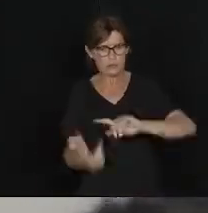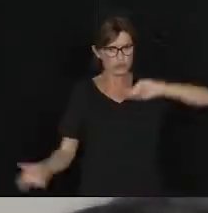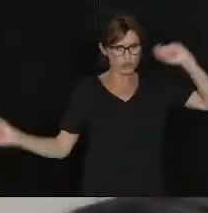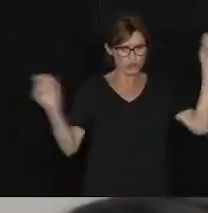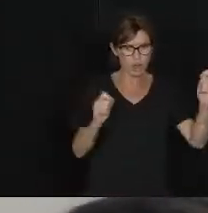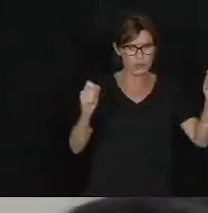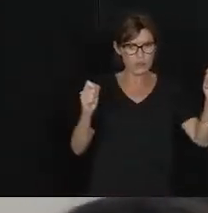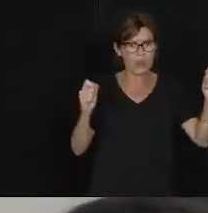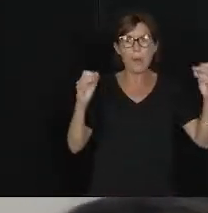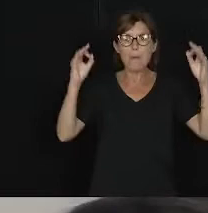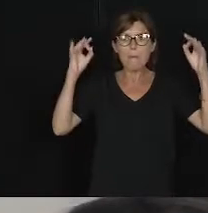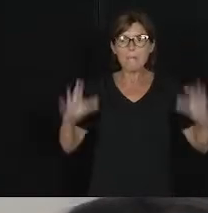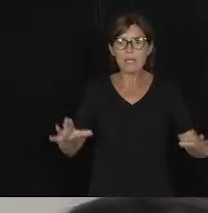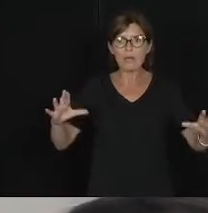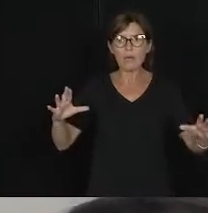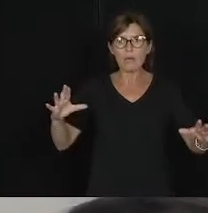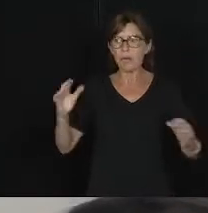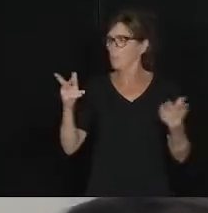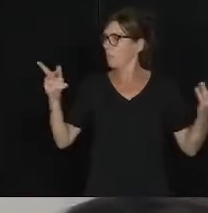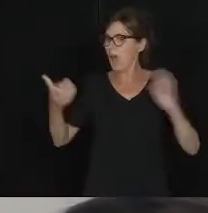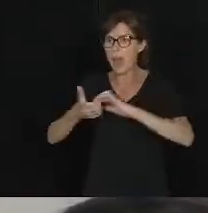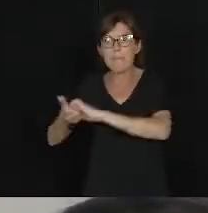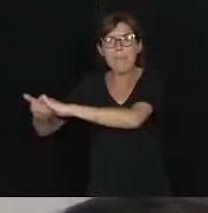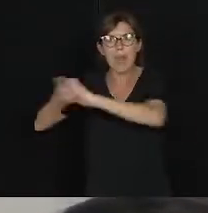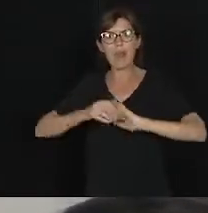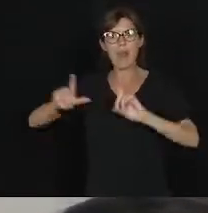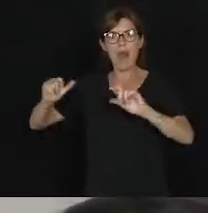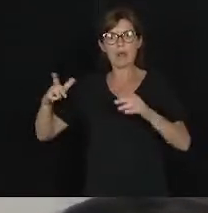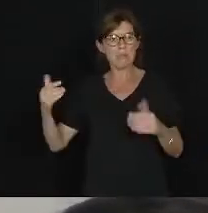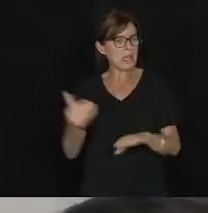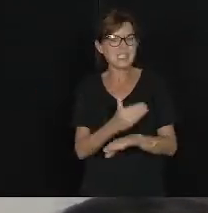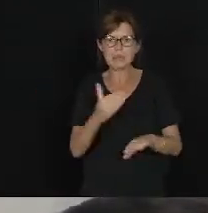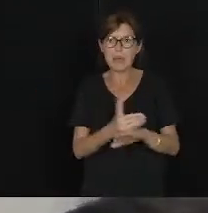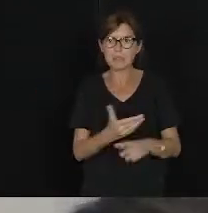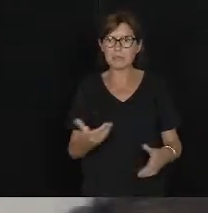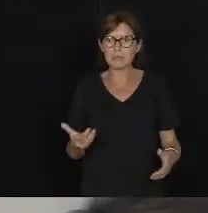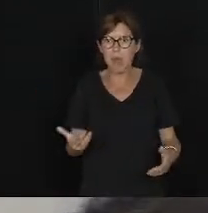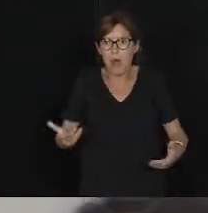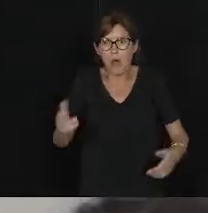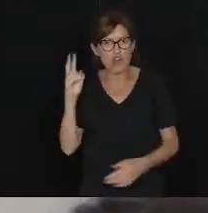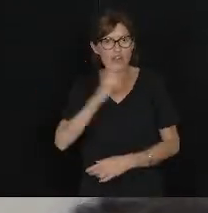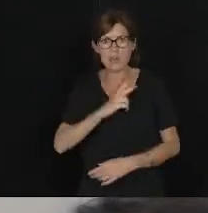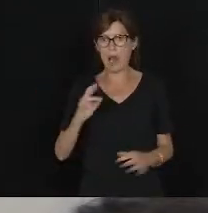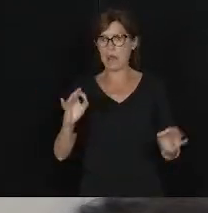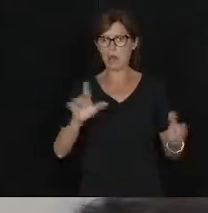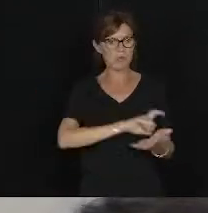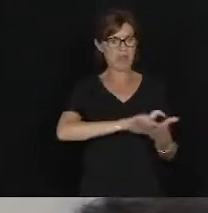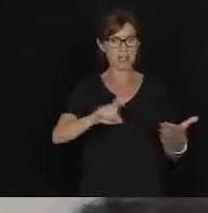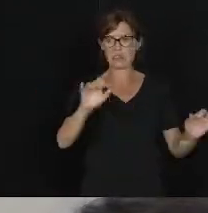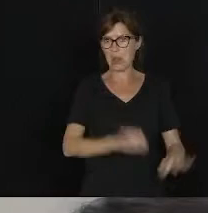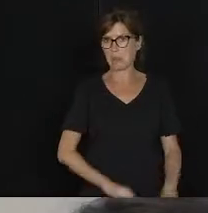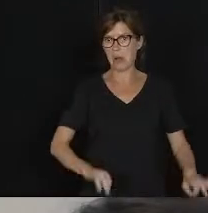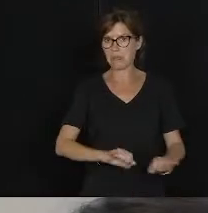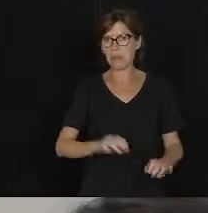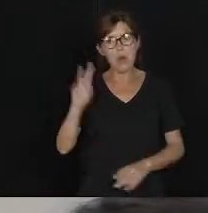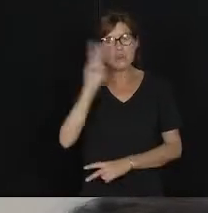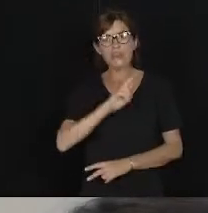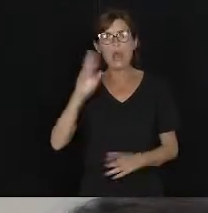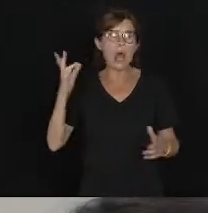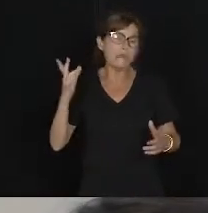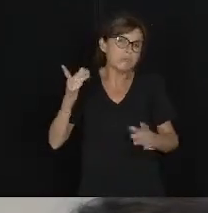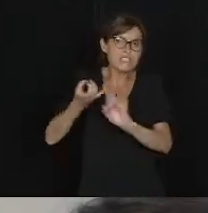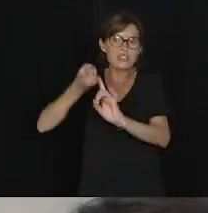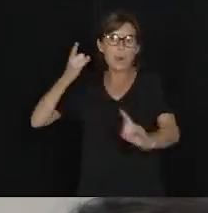retrouvée ? Et ce sera ma dernière partie. Alors, à peu près rien, nous disent la plupart des historiens et des sociologues de